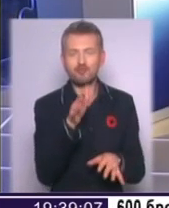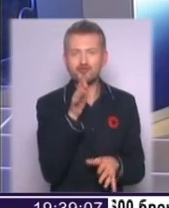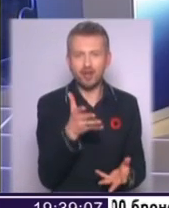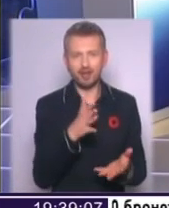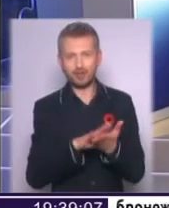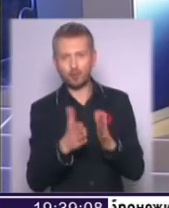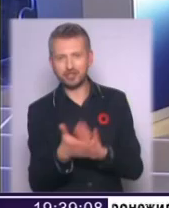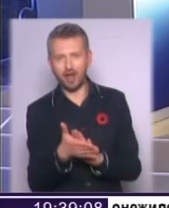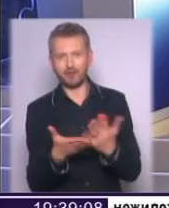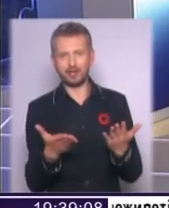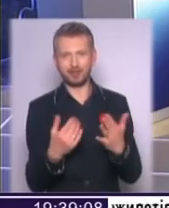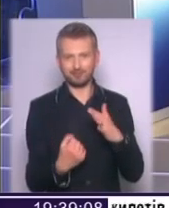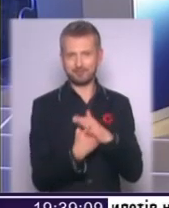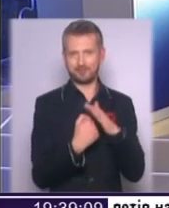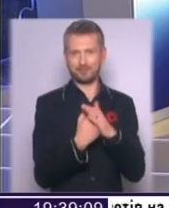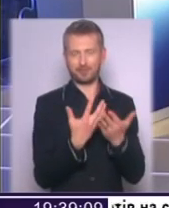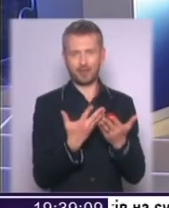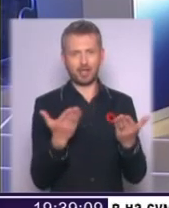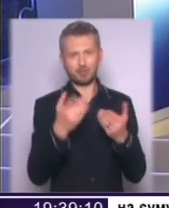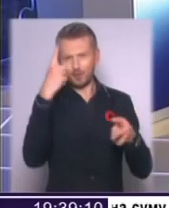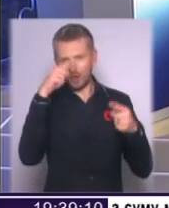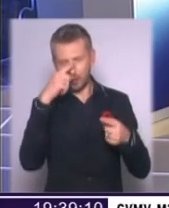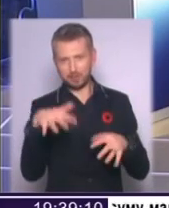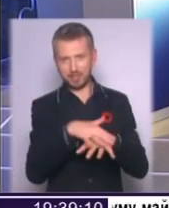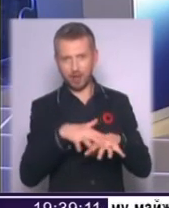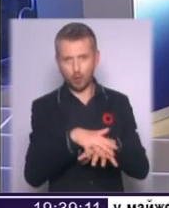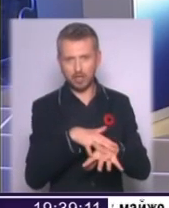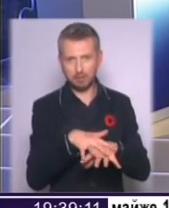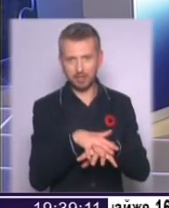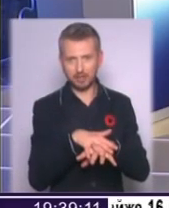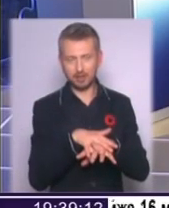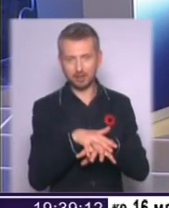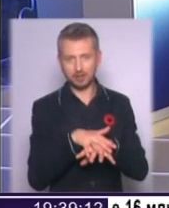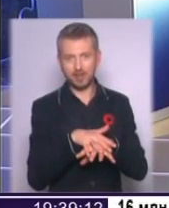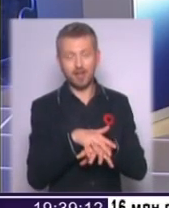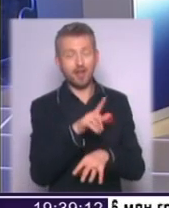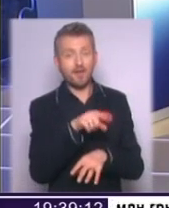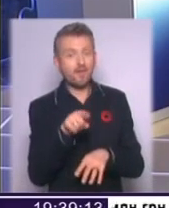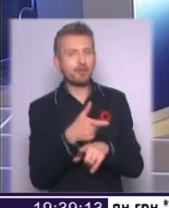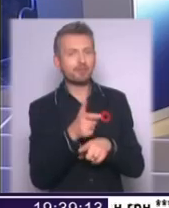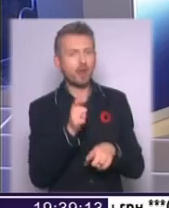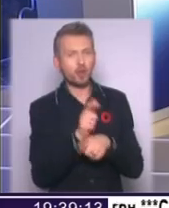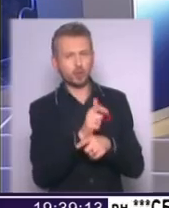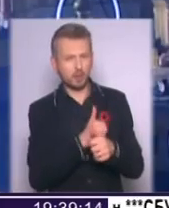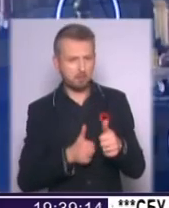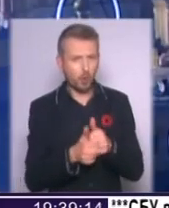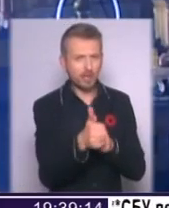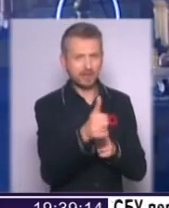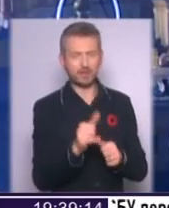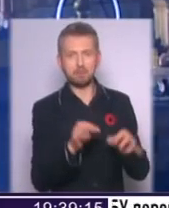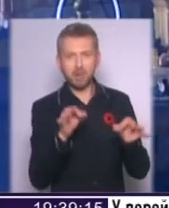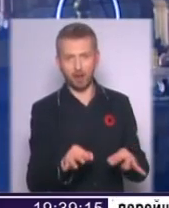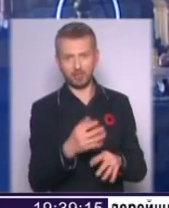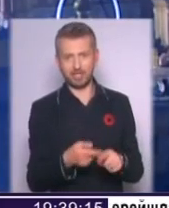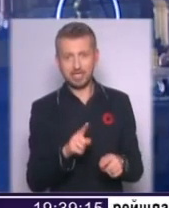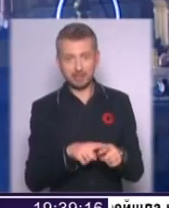якимись винаходами народними, вони дуже прогресивні і правильні, тому що